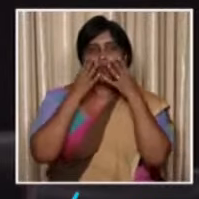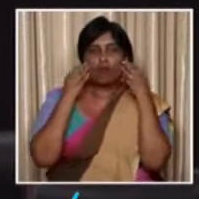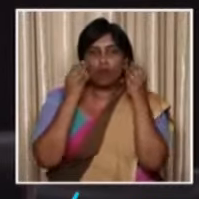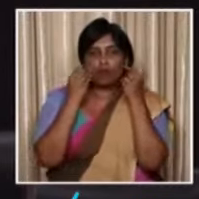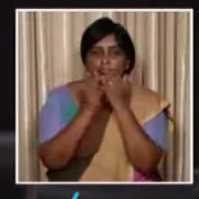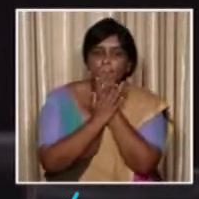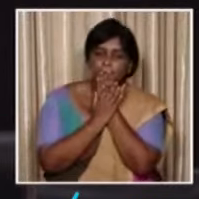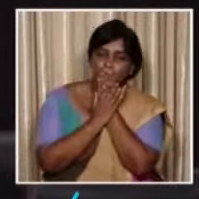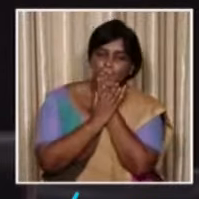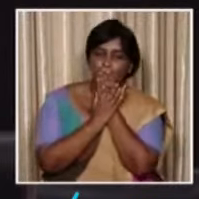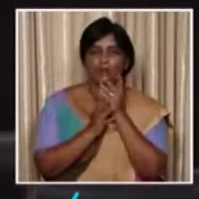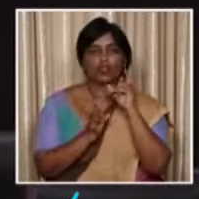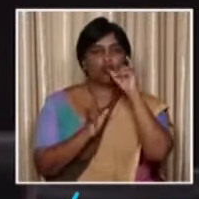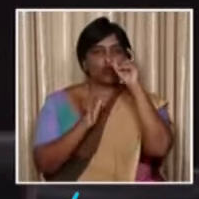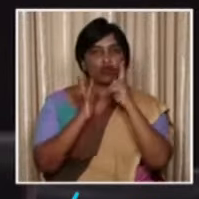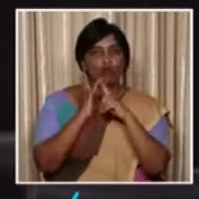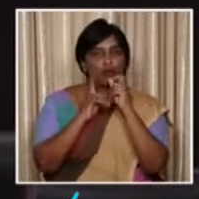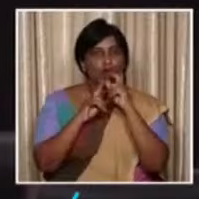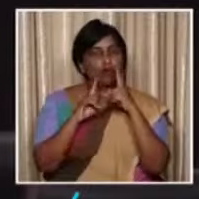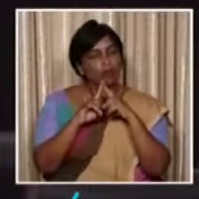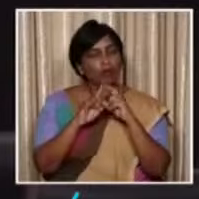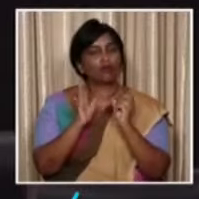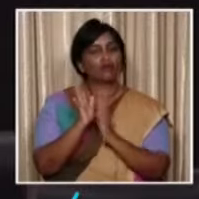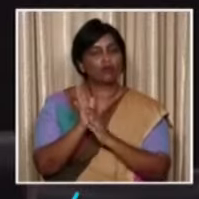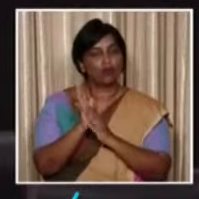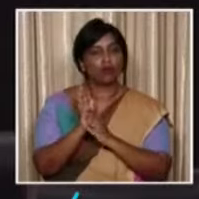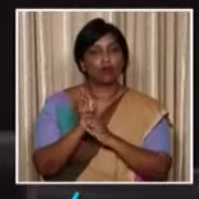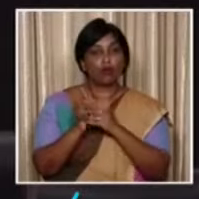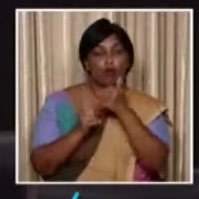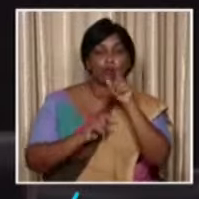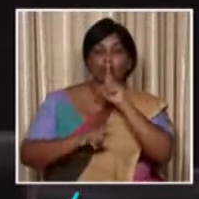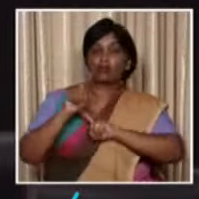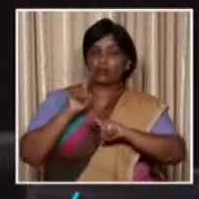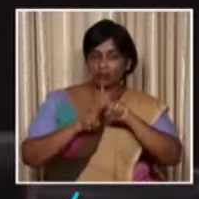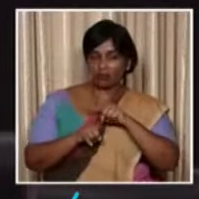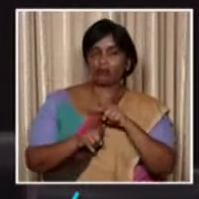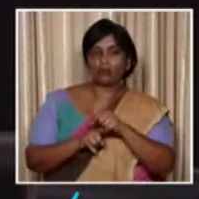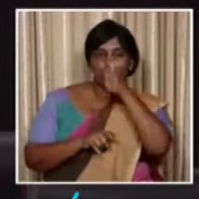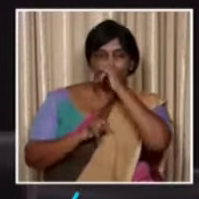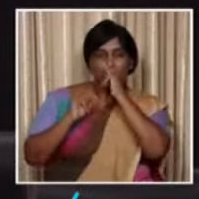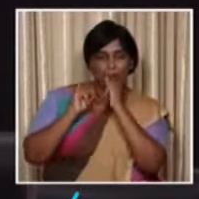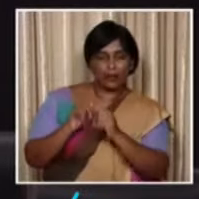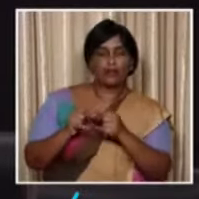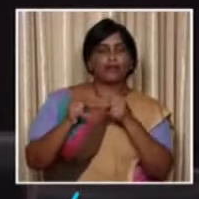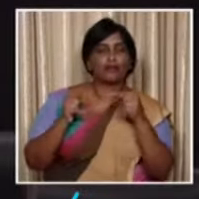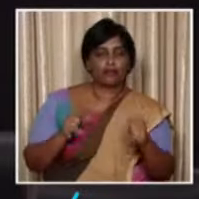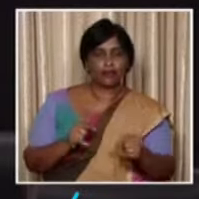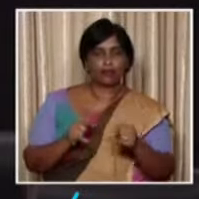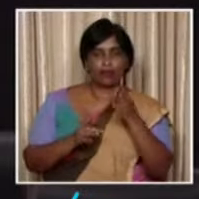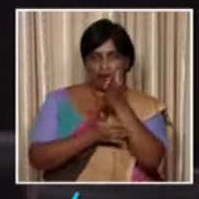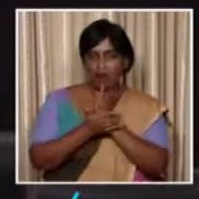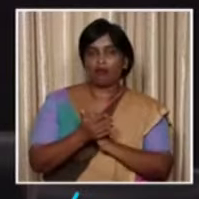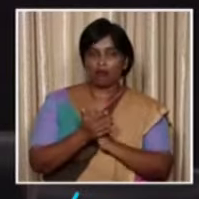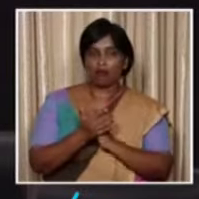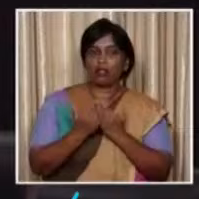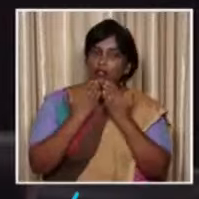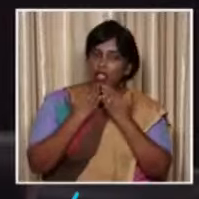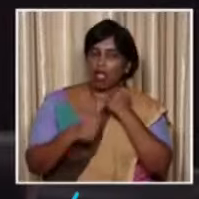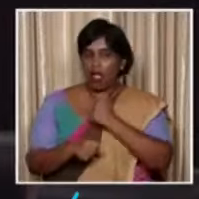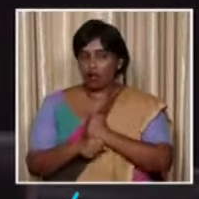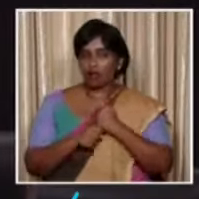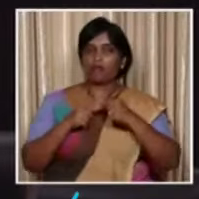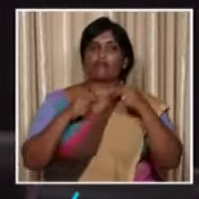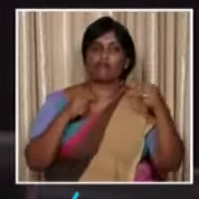වගේ ඉන්නේ කෝප් එකේ එක කොටසක් මේවා ගැන හොඳට කතා කරා දූෂණයට විරුද්ධව මං එයාට ස්තුතිය පුද කරනවා ආණ්ඩුවෙත්